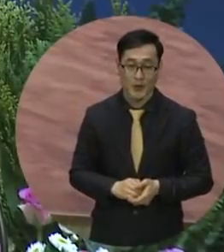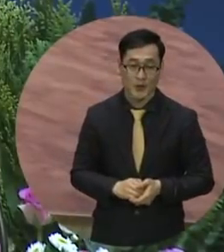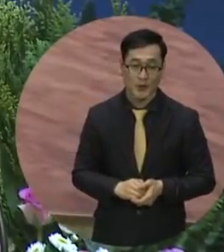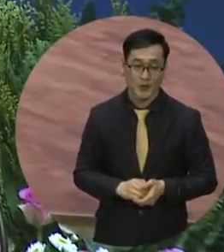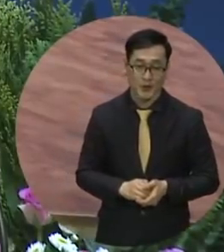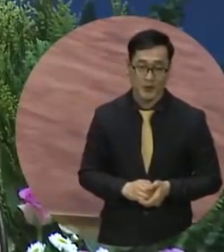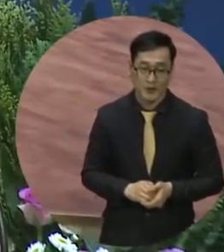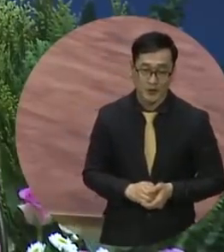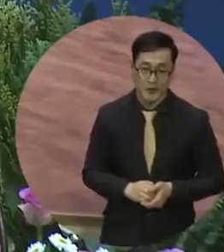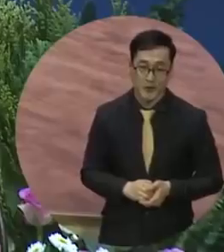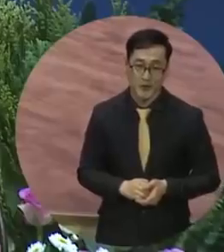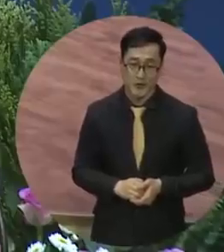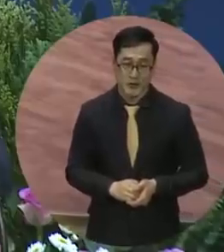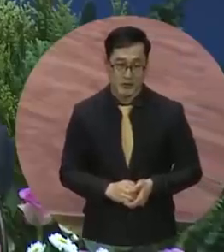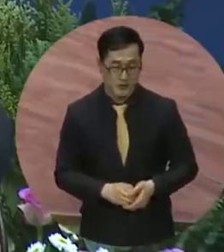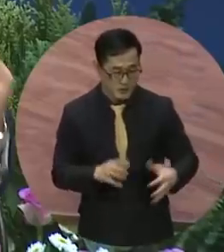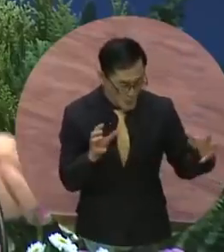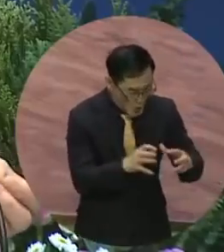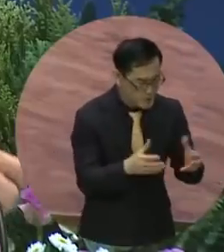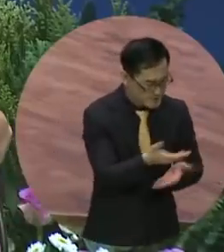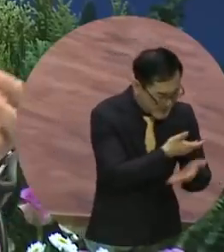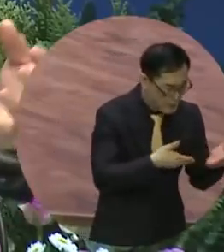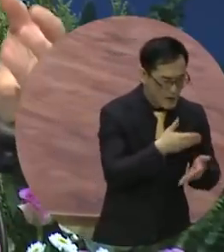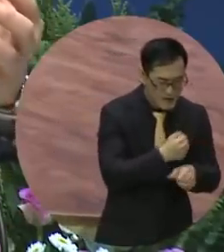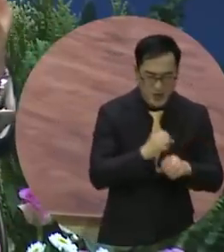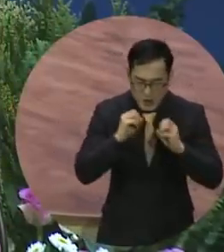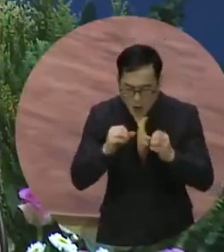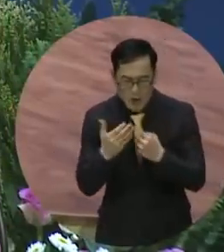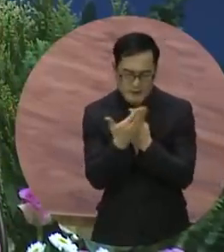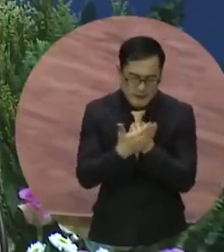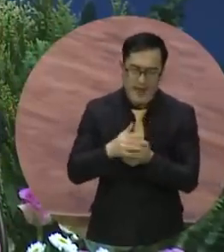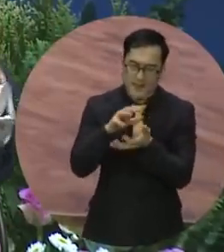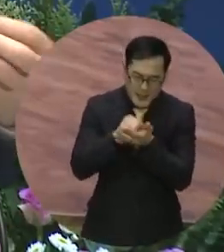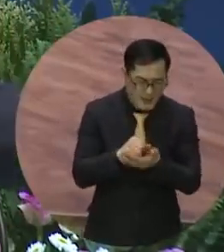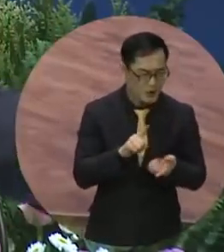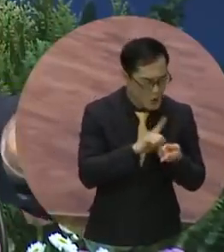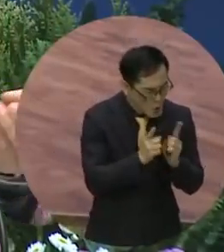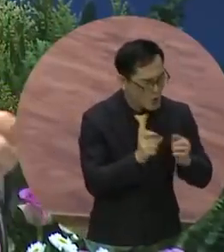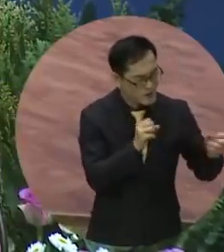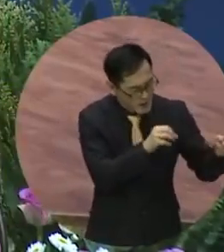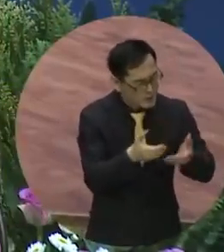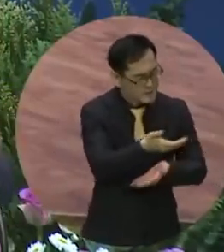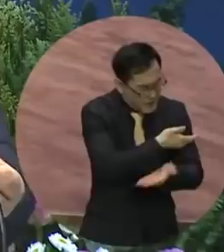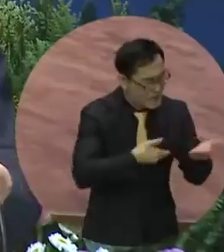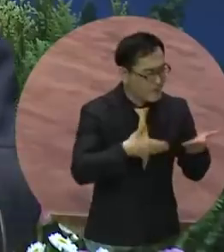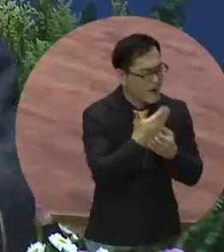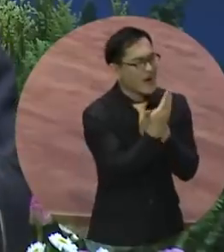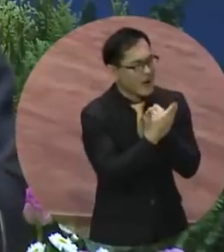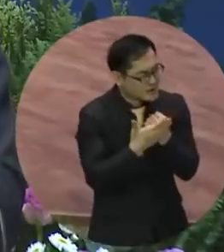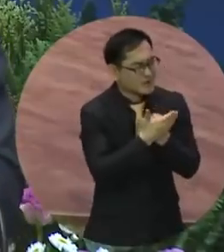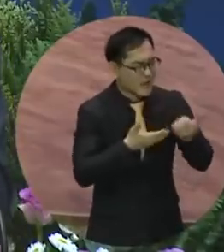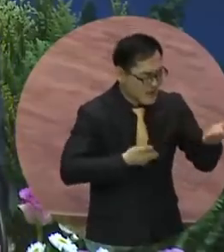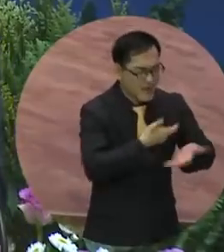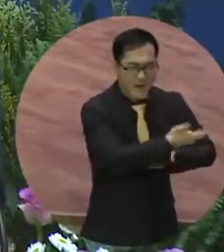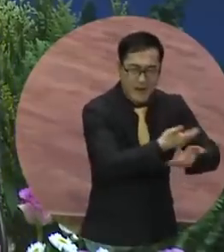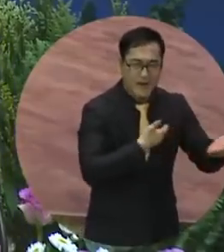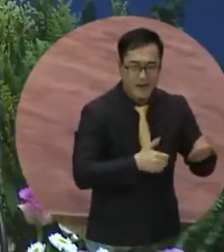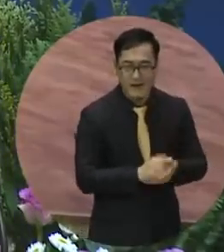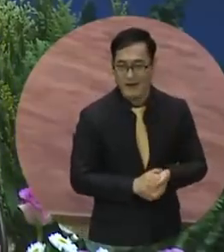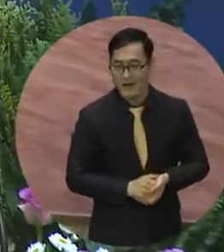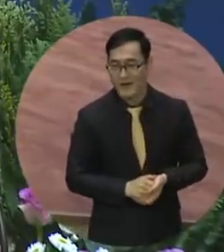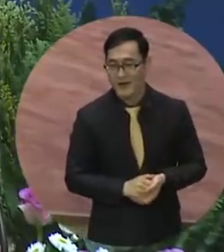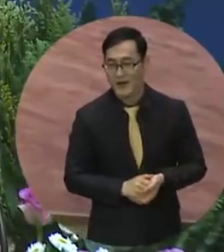전도에 이 모여서 간증하지요. 서로 포럼하지요. 받은 은혜, 금방 받은 은혜 서로 포럼 나누면서 대화하면서 내가 못 받은 은혜